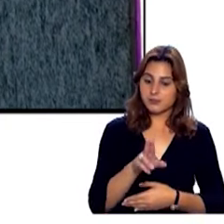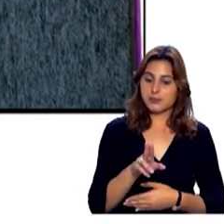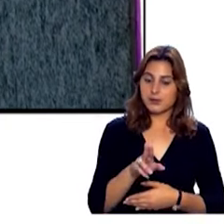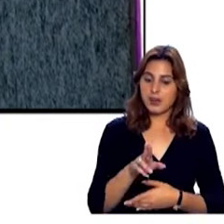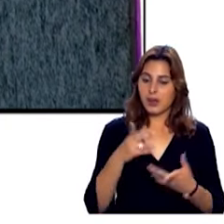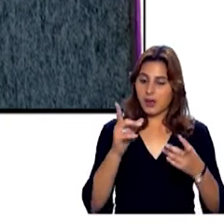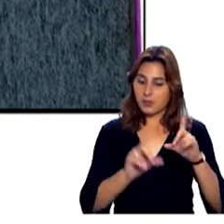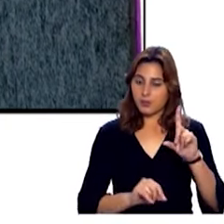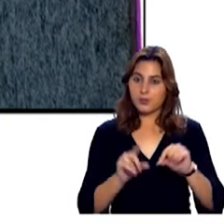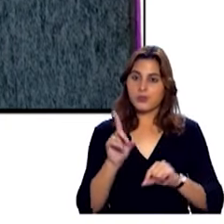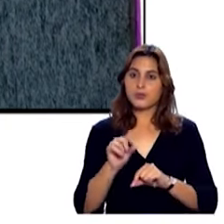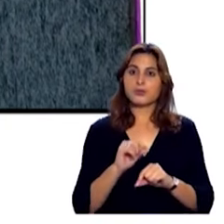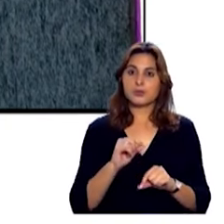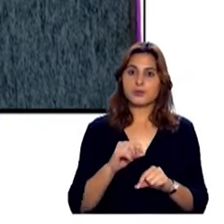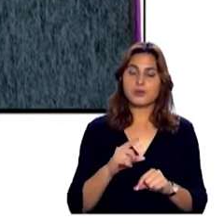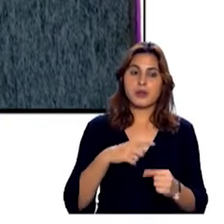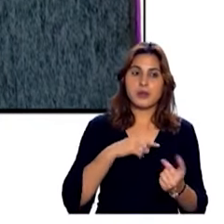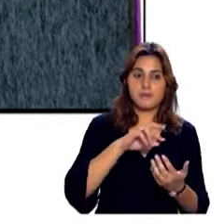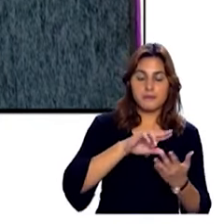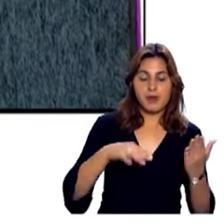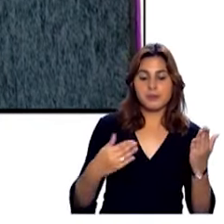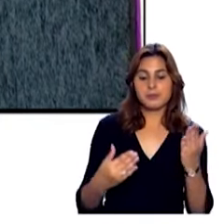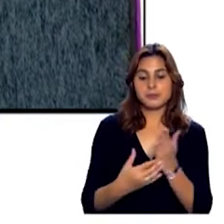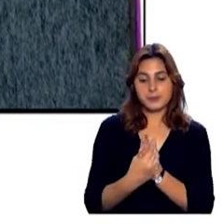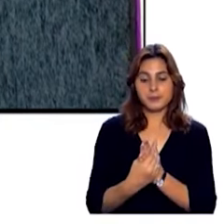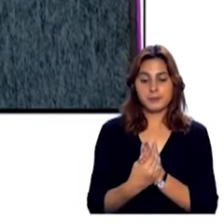ricorso comunque manifestamente inammissibilità